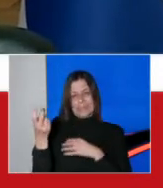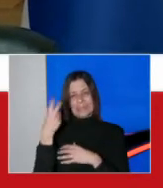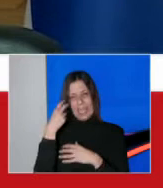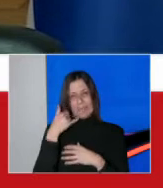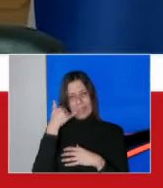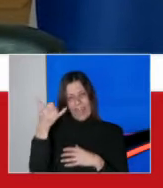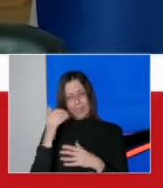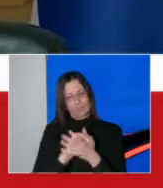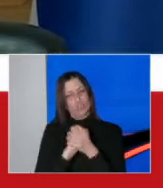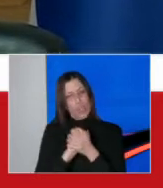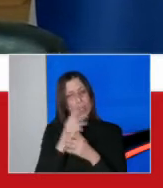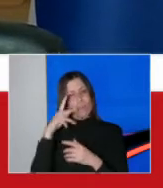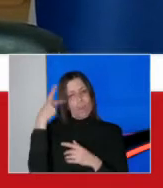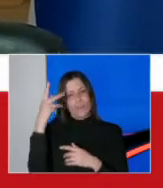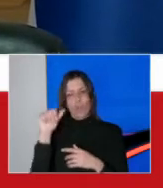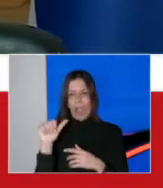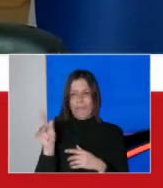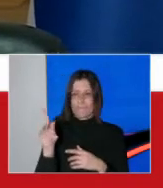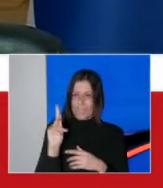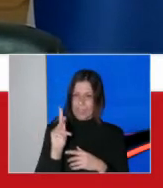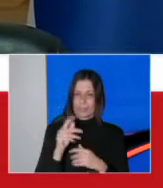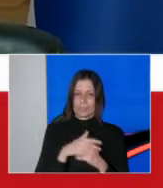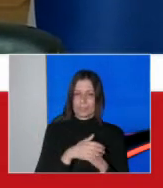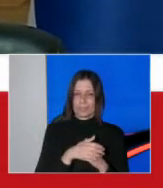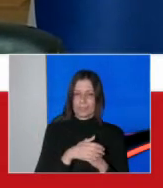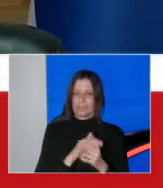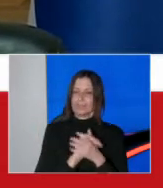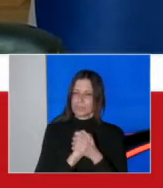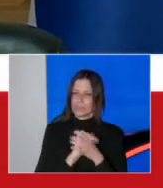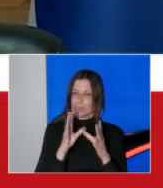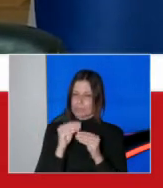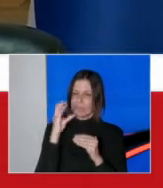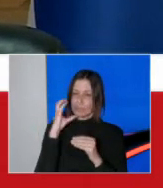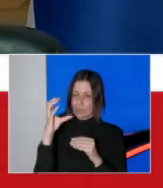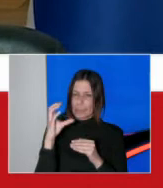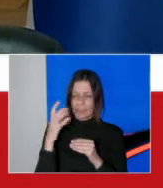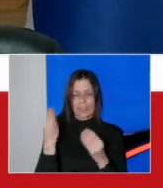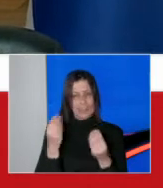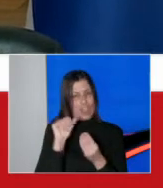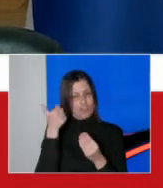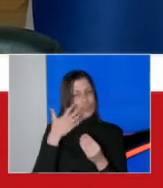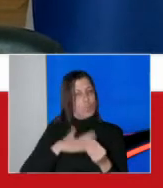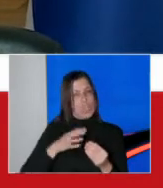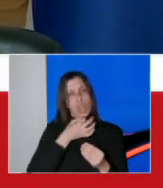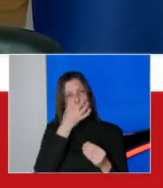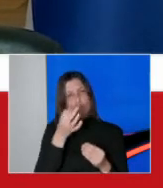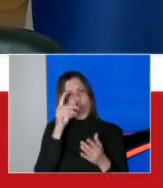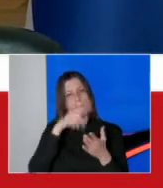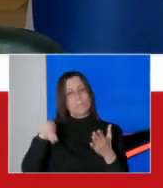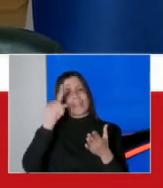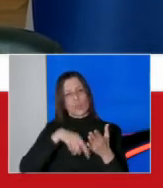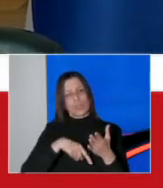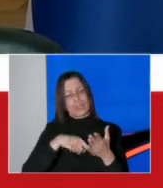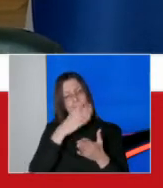הטלפון. שלום, פרופסור אפק. שלום יובל לך ולצופים שלנו. כן, אז קודם כל אני רוצה לשאול אותך על הביטול החלקי